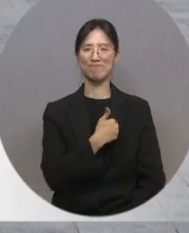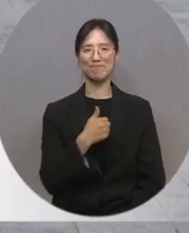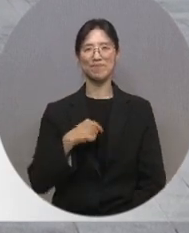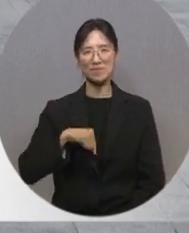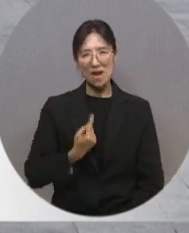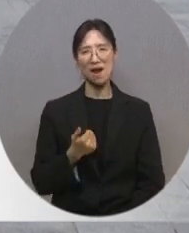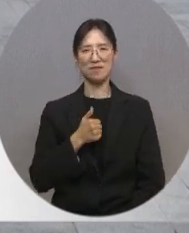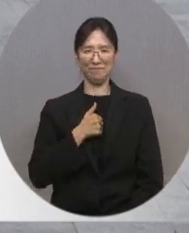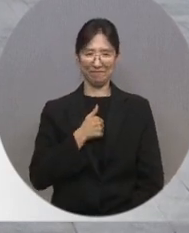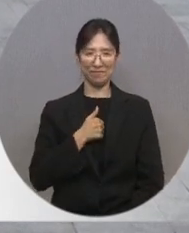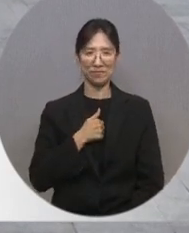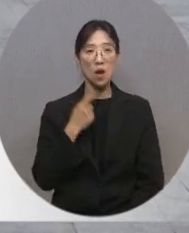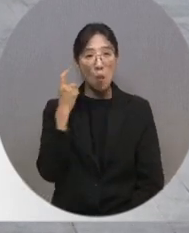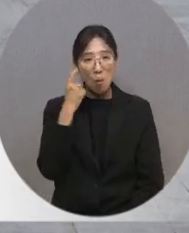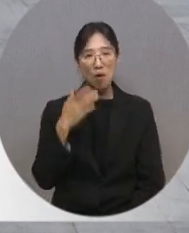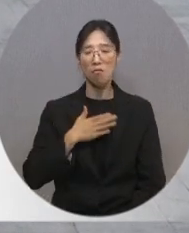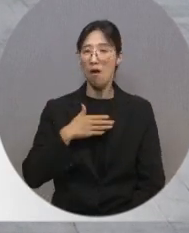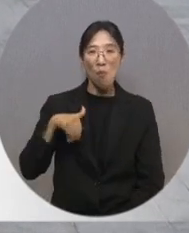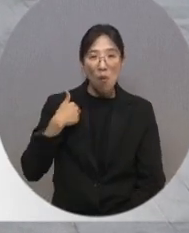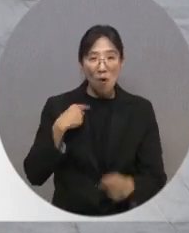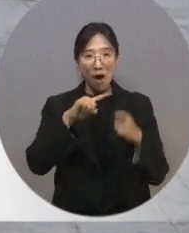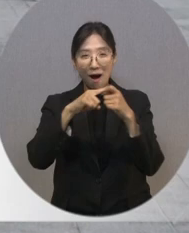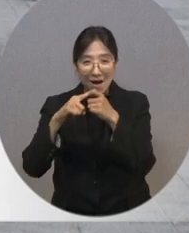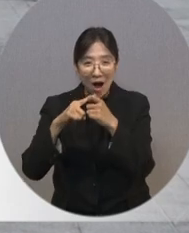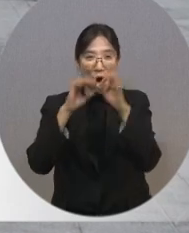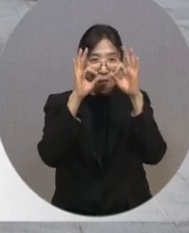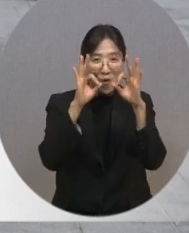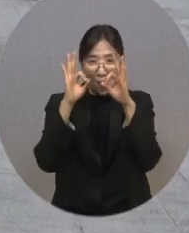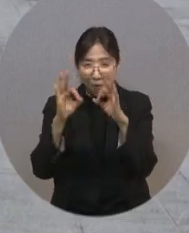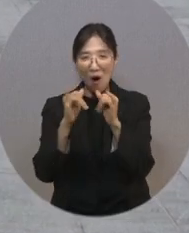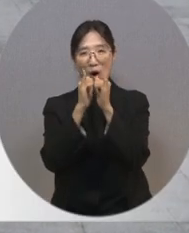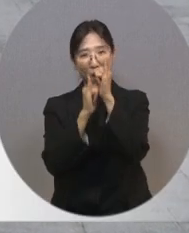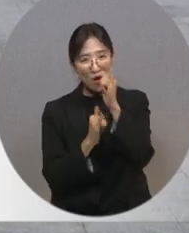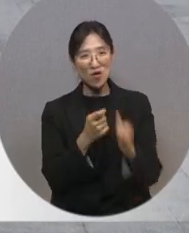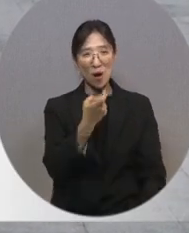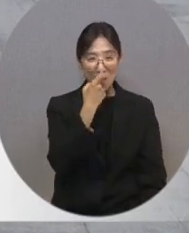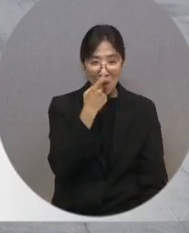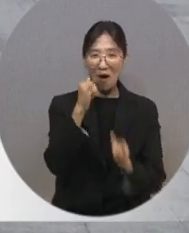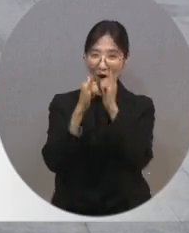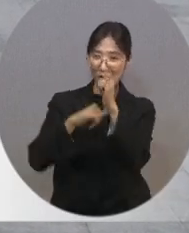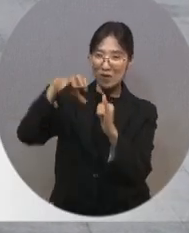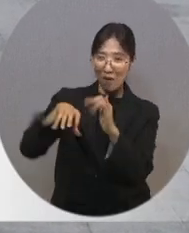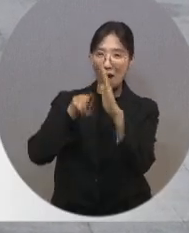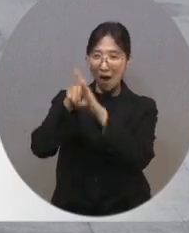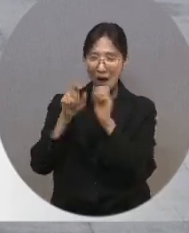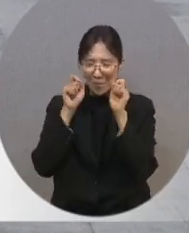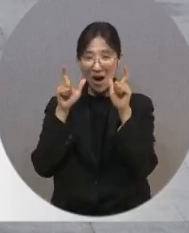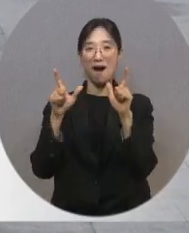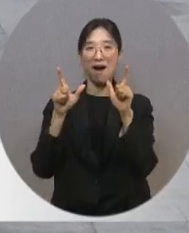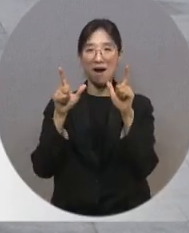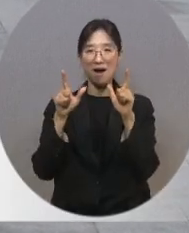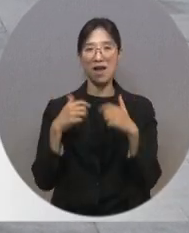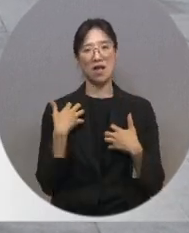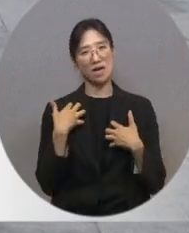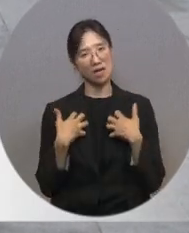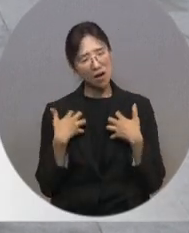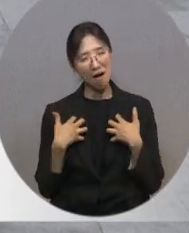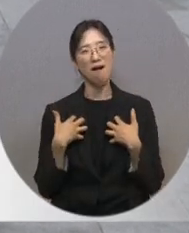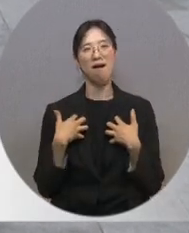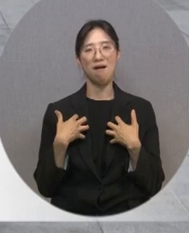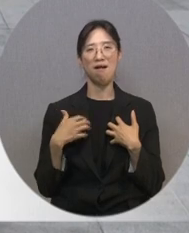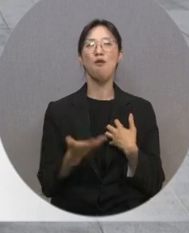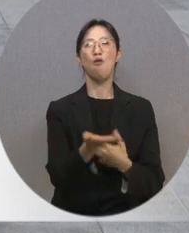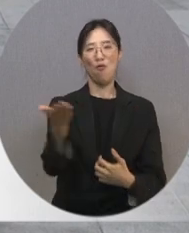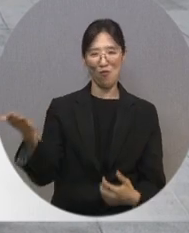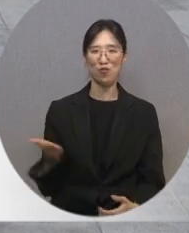왜냐면 본인들이 몰랐던 글들을 많이 볼 수도 있고 역사를 배웠으면 역사관에 가서 그런 걸 깨우셨을 때 우리